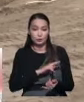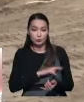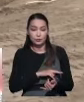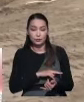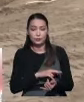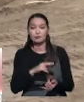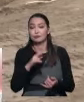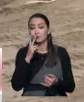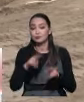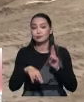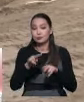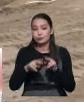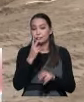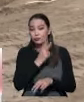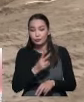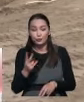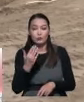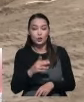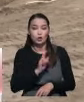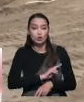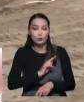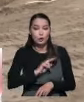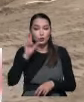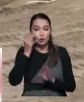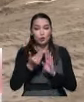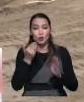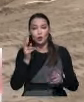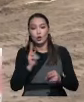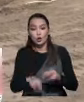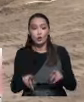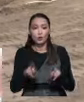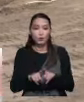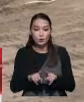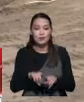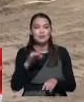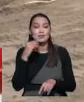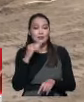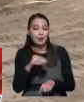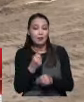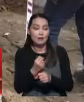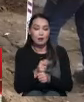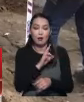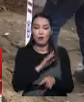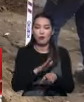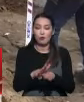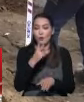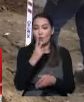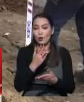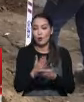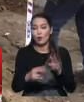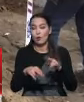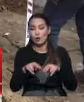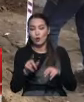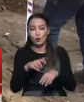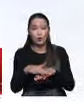қарап, жұмыстың мерзімінен бұрын аяқталатынын және сапалы жасап жатқанын көріп отырмыз. Тұрғындар үйдің